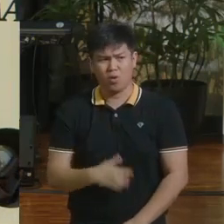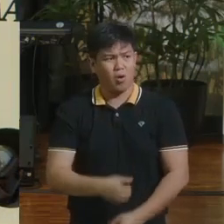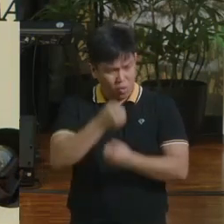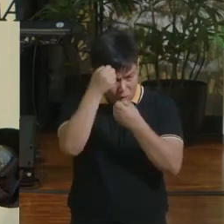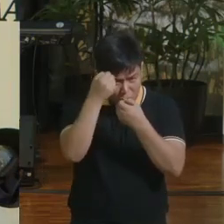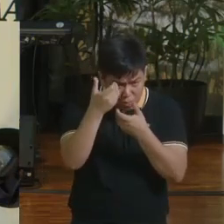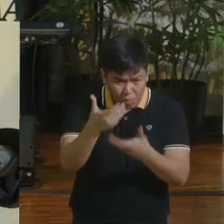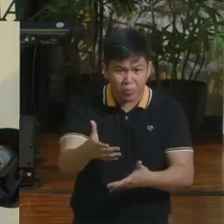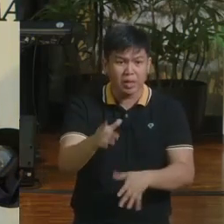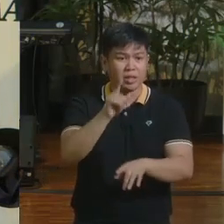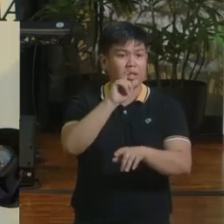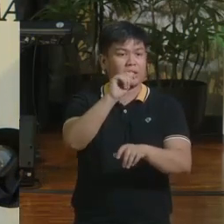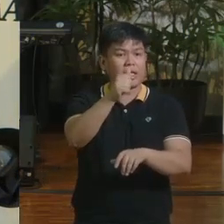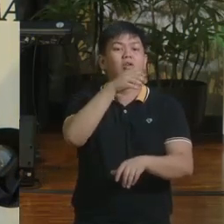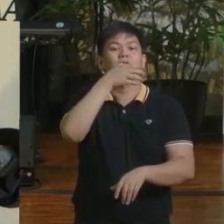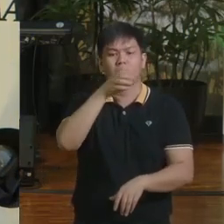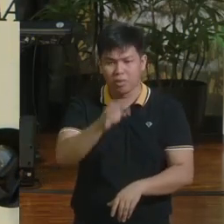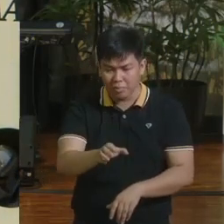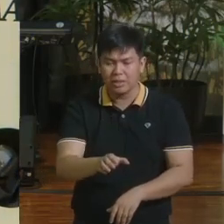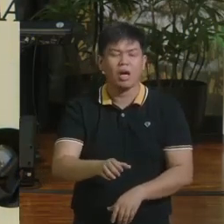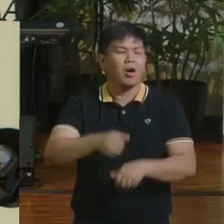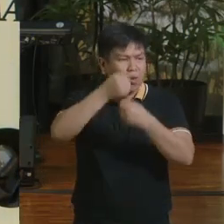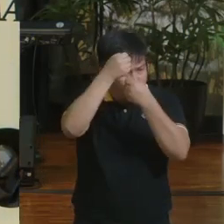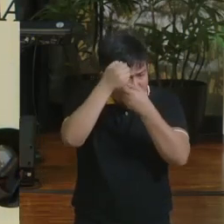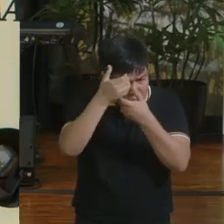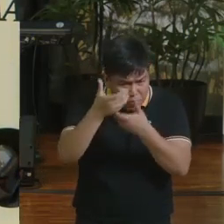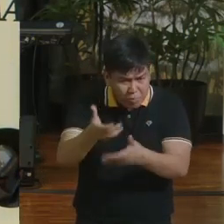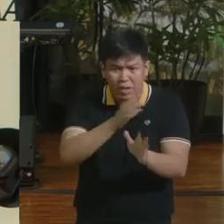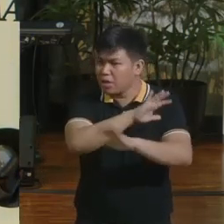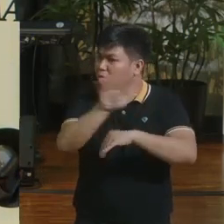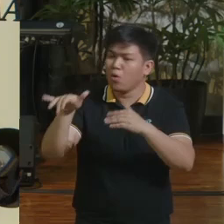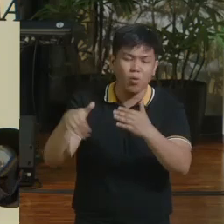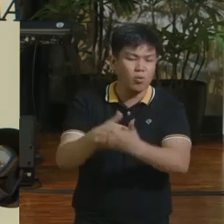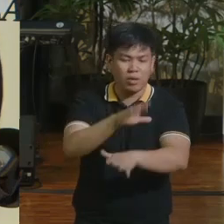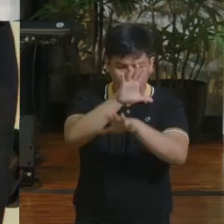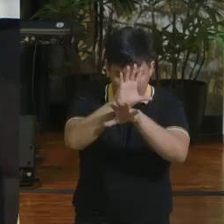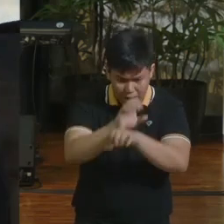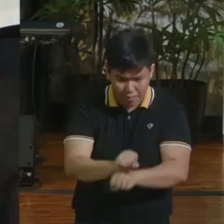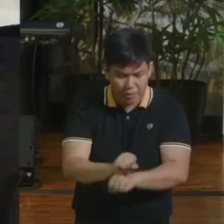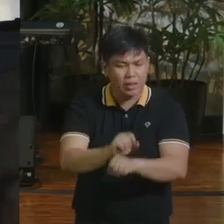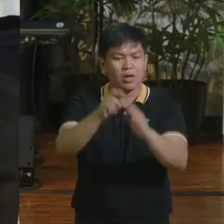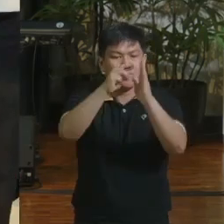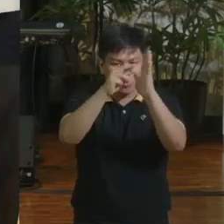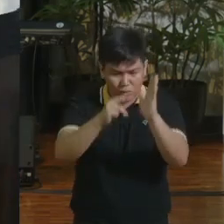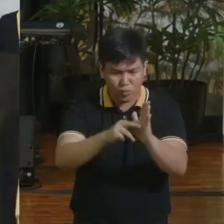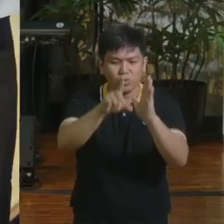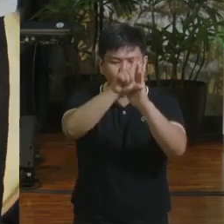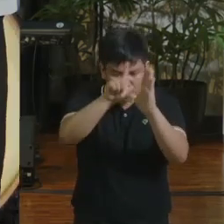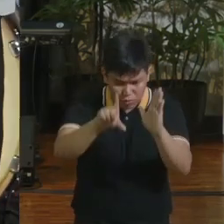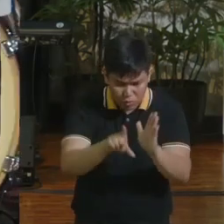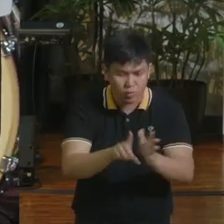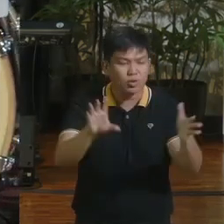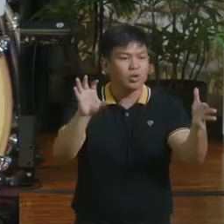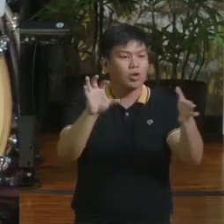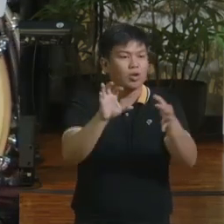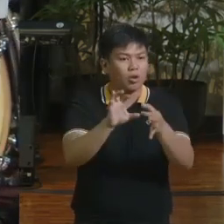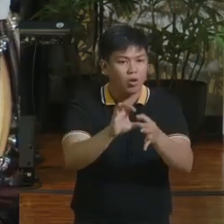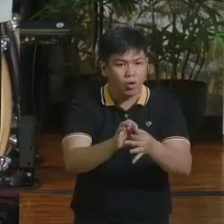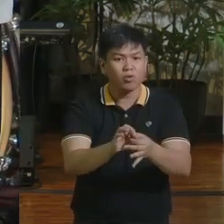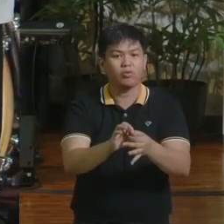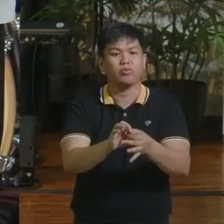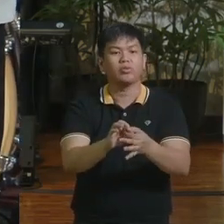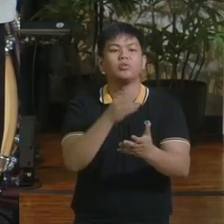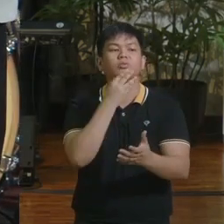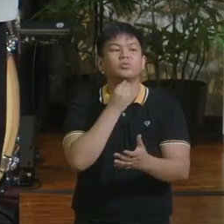Sumusunod siya sa 10 Commandments. Sinusundan niya ang lahat ng patakaran at tuntunin ng kanyang